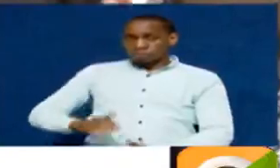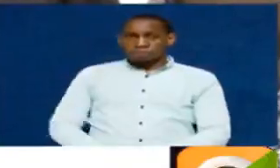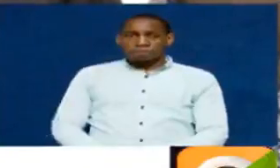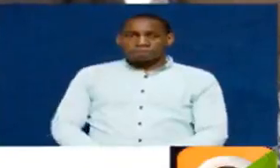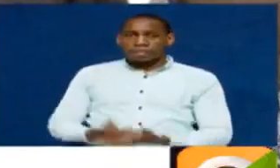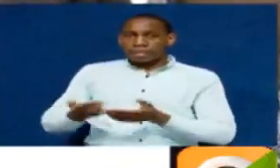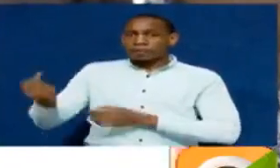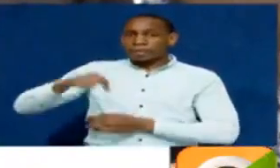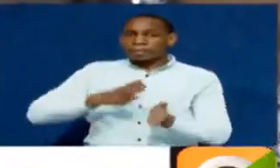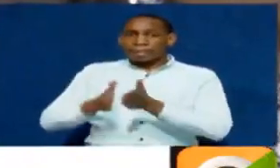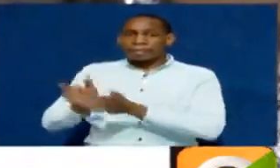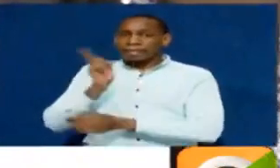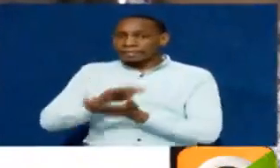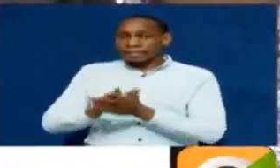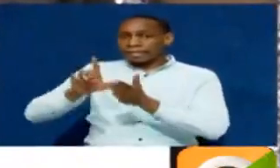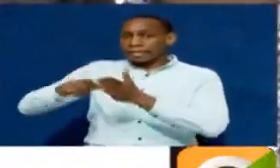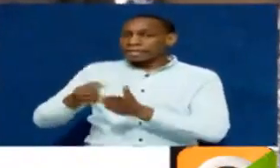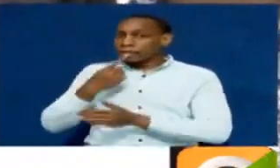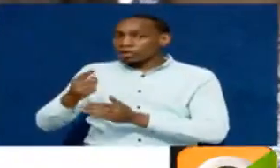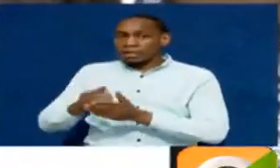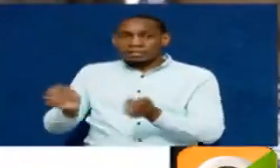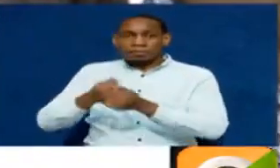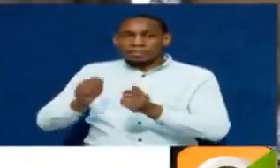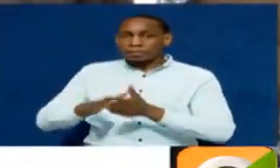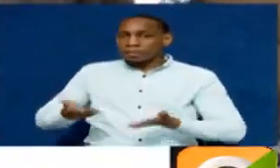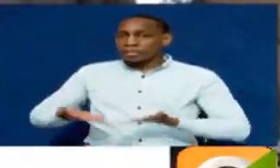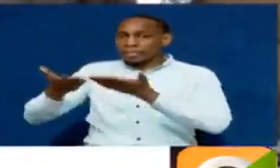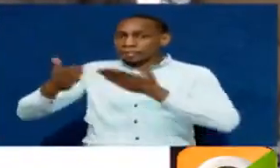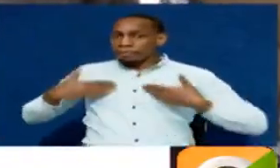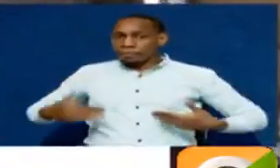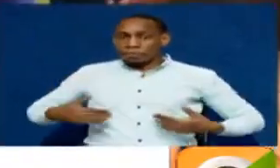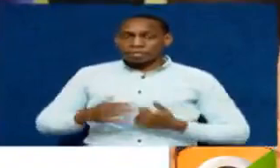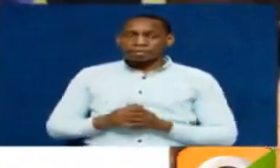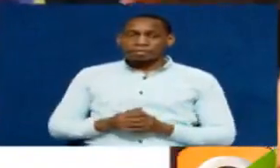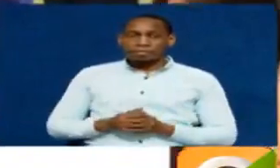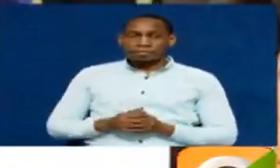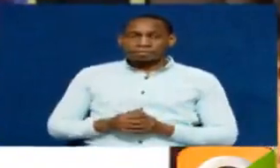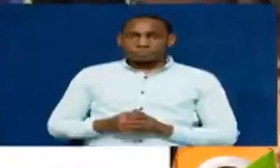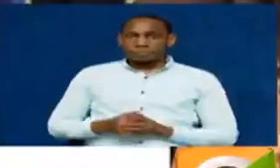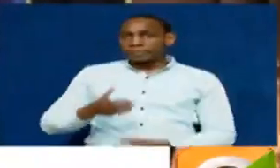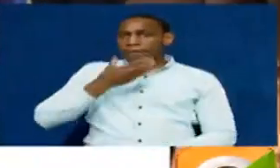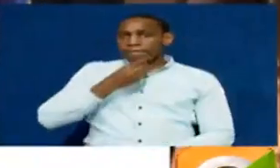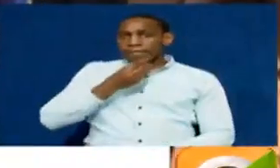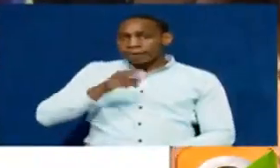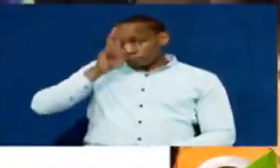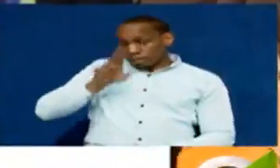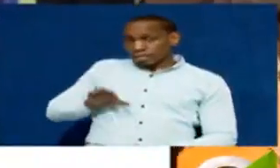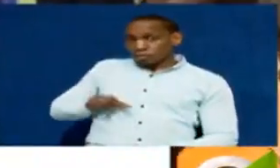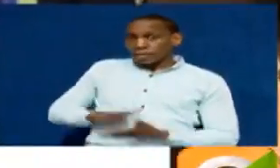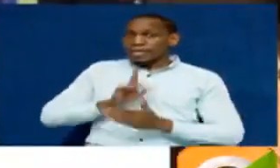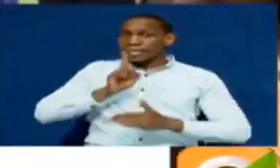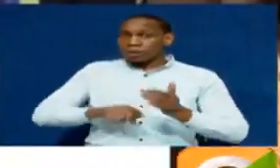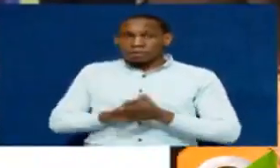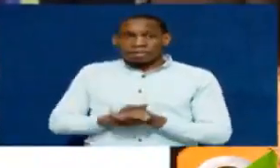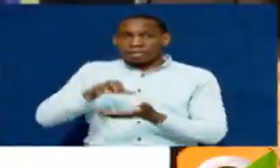kuja hapa nimejipanga, alafu mwisho niambiwe siwezi pewa. Na sijui ni nani amefunga. Babake Caroline Kangogo